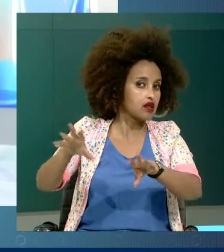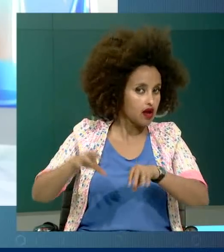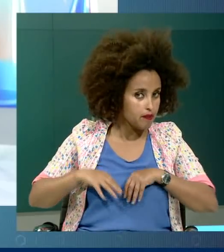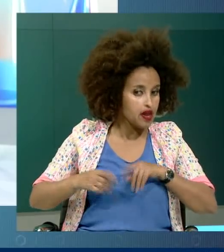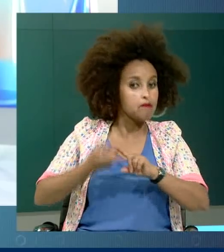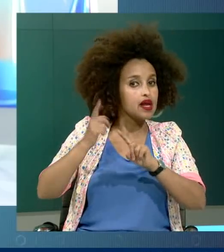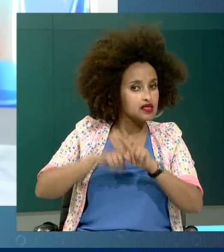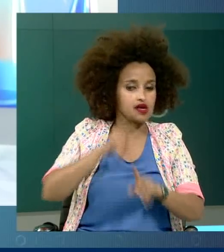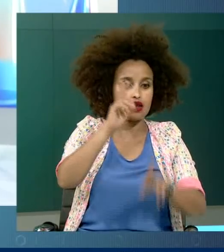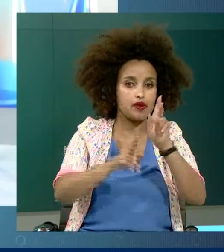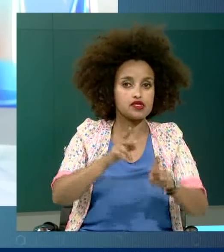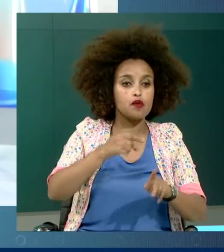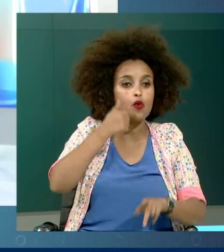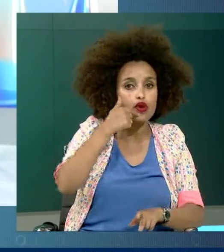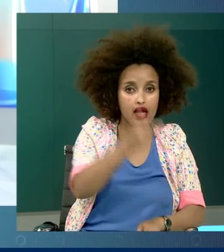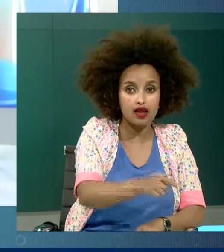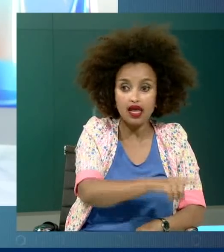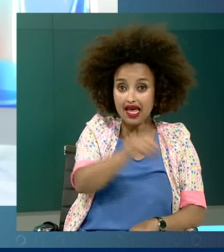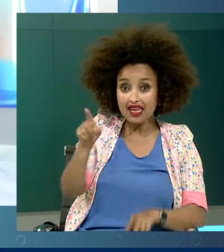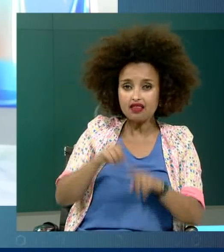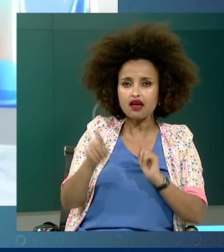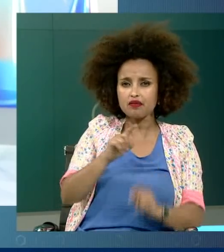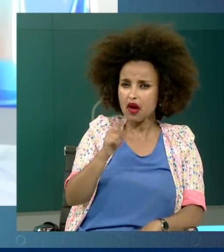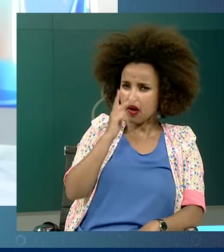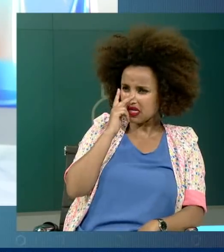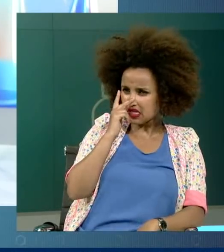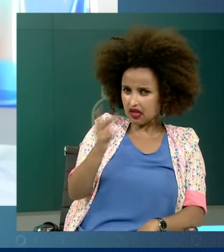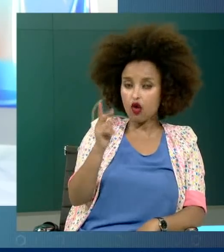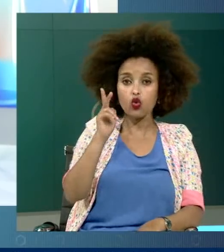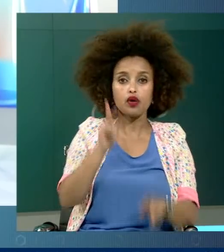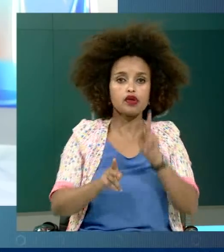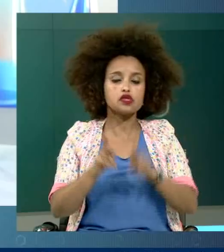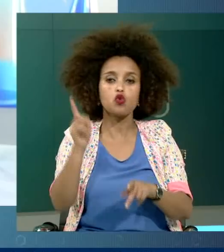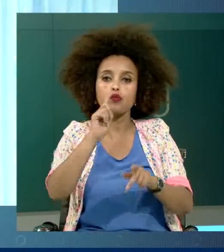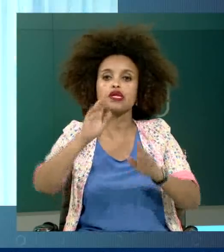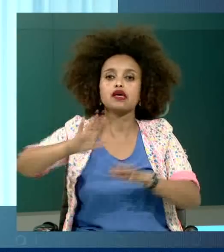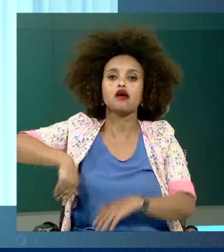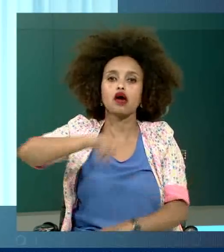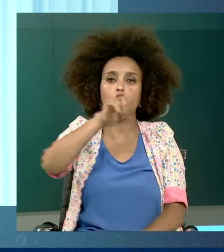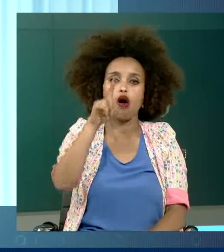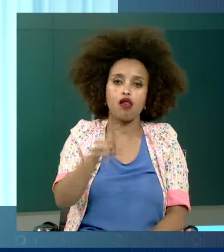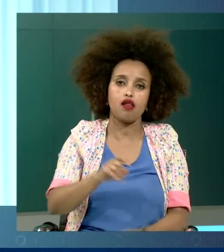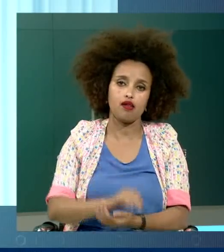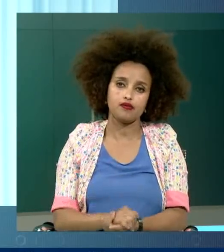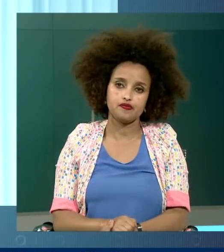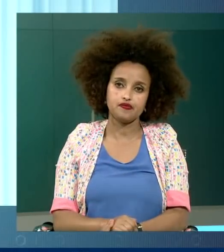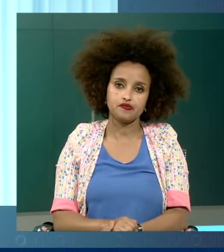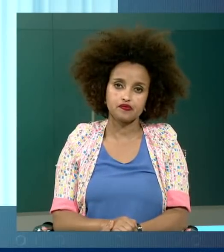የምናደርሰውና እናንተ ግን በአይናችሁ ስትመለከቱ እንዴት ነው ያገኛችሁት? ህብረተሰቡ አሁንሳ ምን ምን ይቀራዋል የሚባል ነገሮች አሉ?